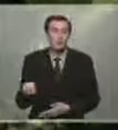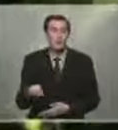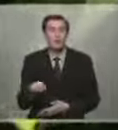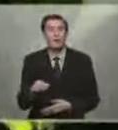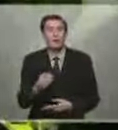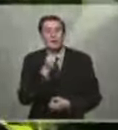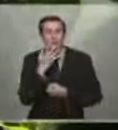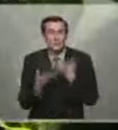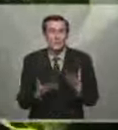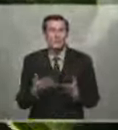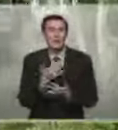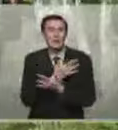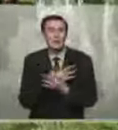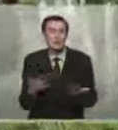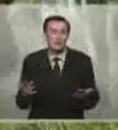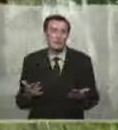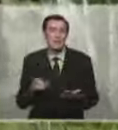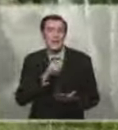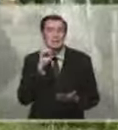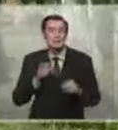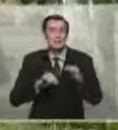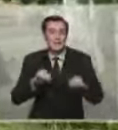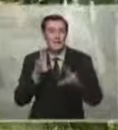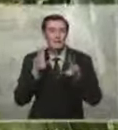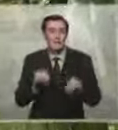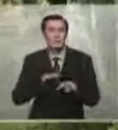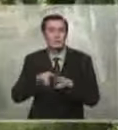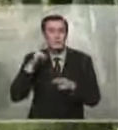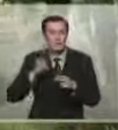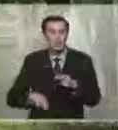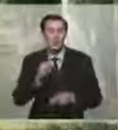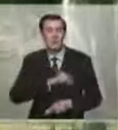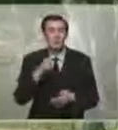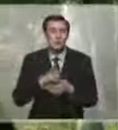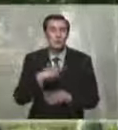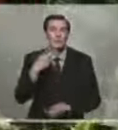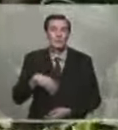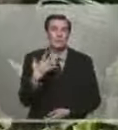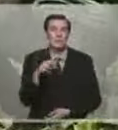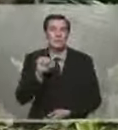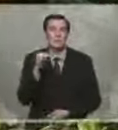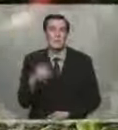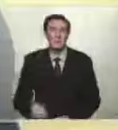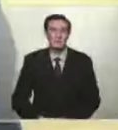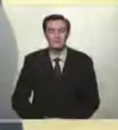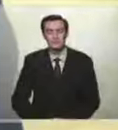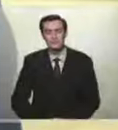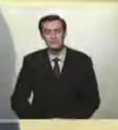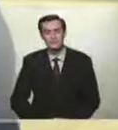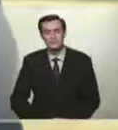корней петуний, бегоний и бархатцев. Озеленители обещают завершить все работы до 25 мая.